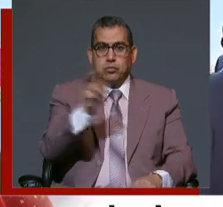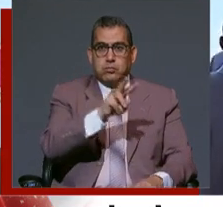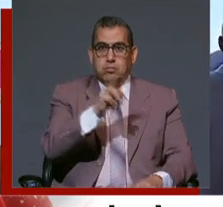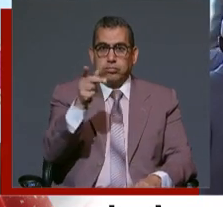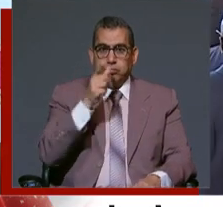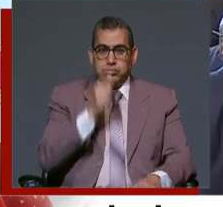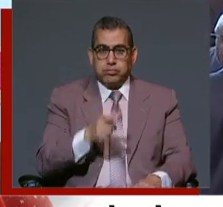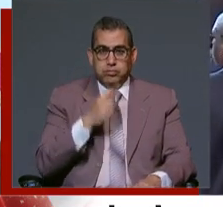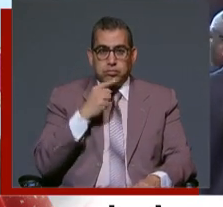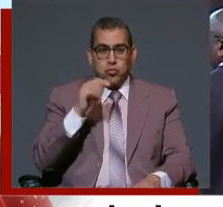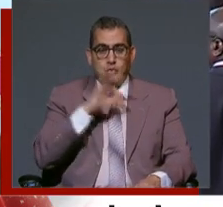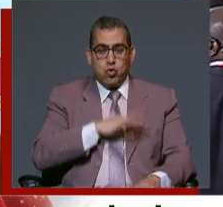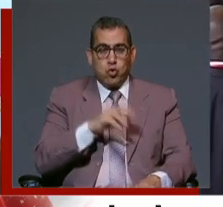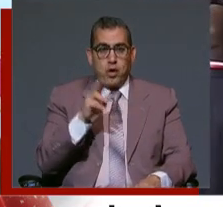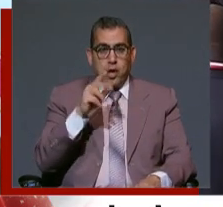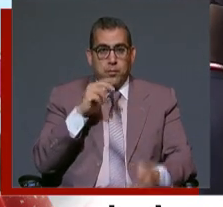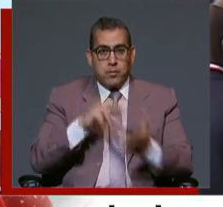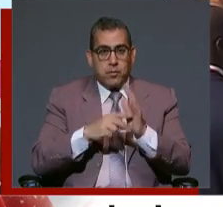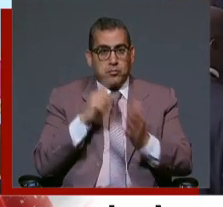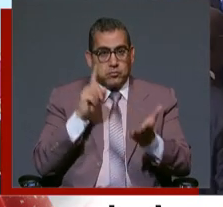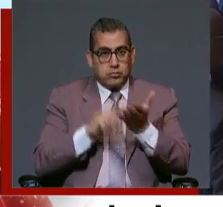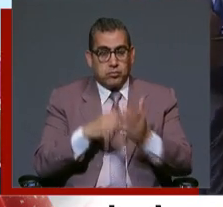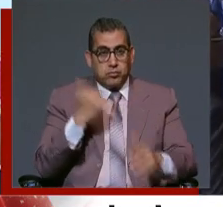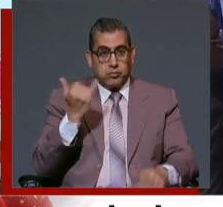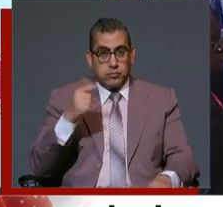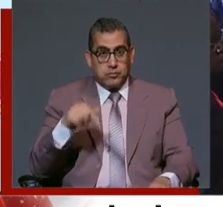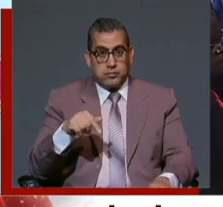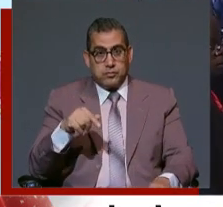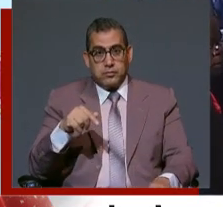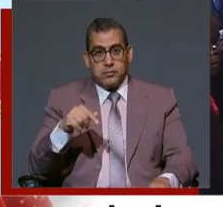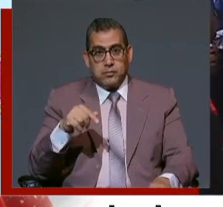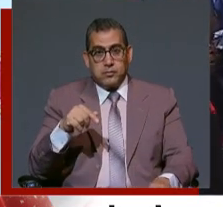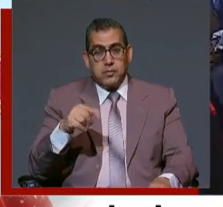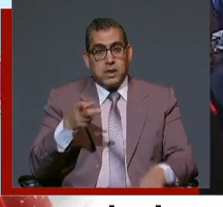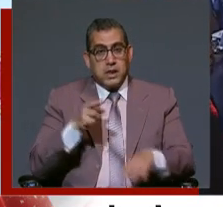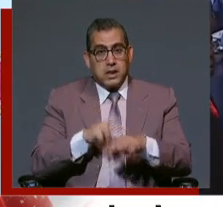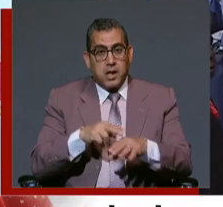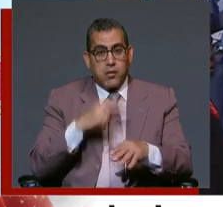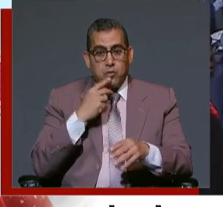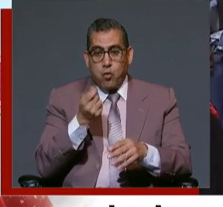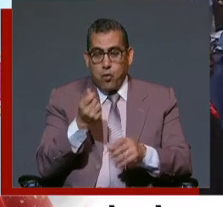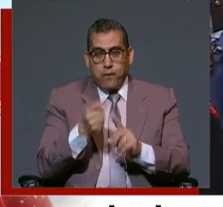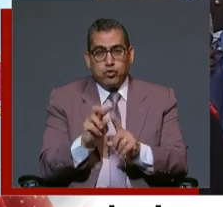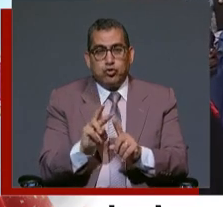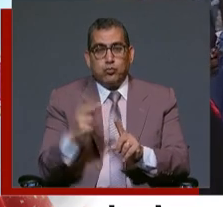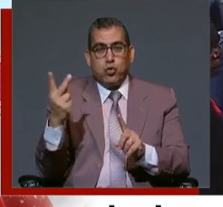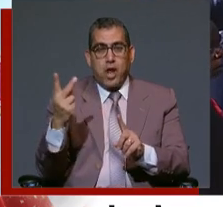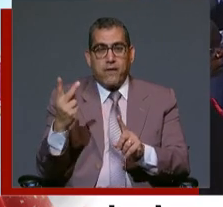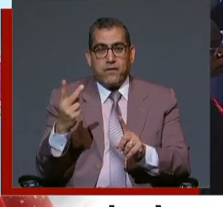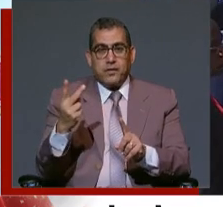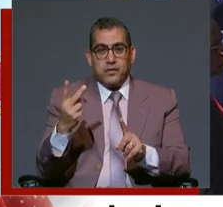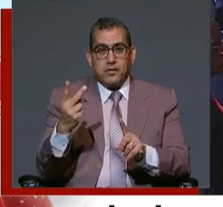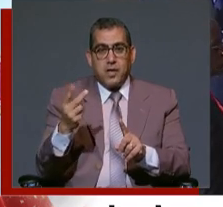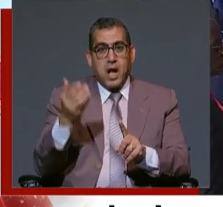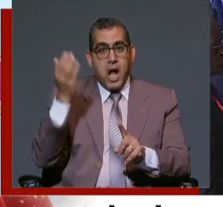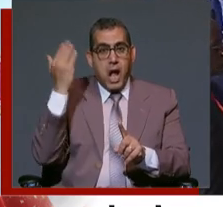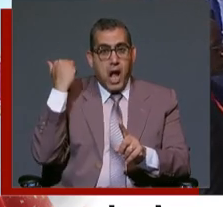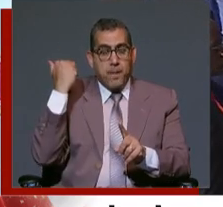لمستثمرين صينيين تحديدا، ايضا عملة مختلفة احنا ما عملناش